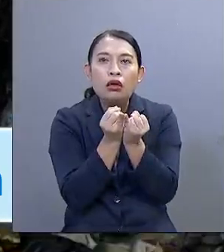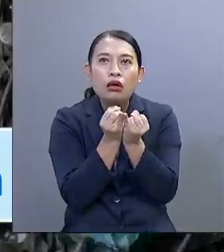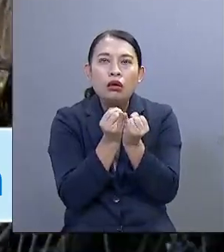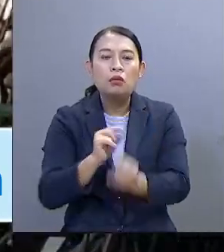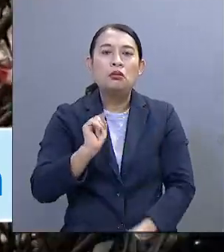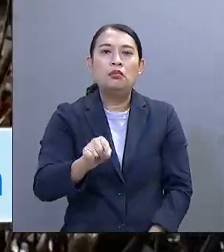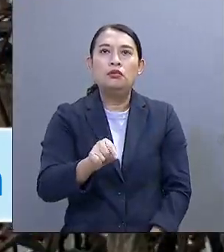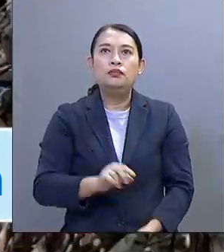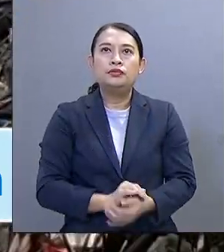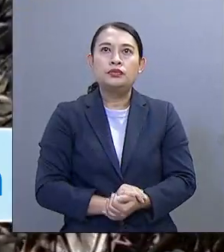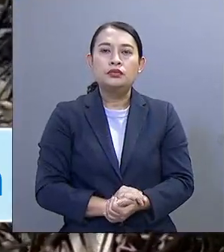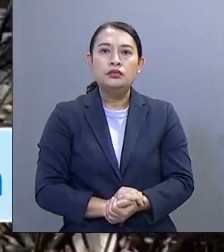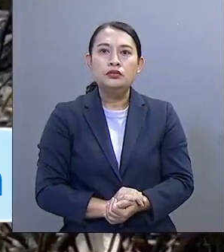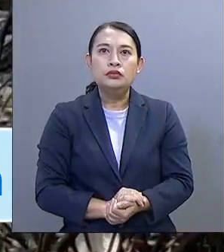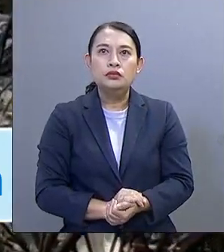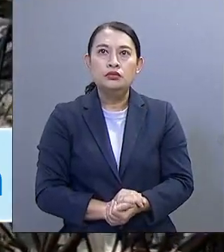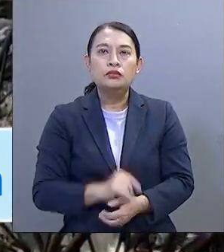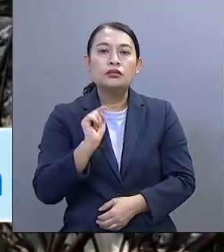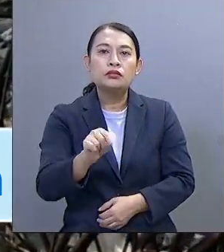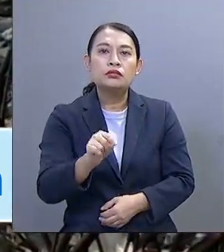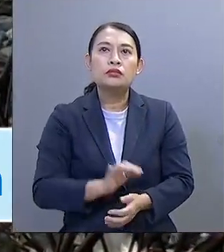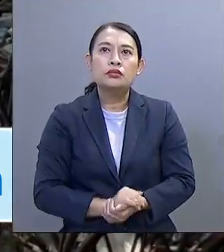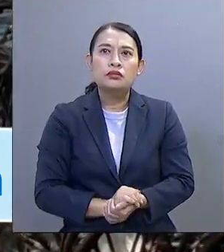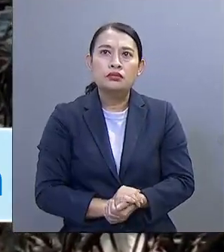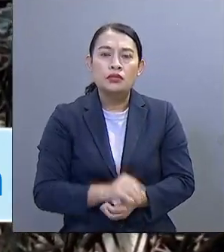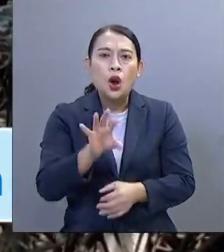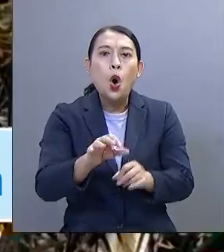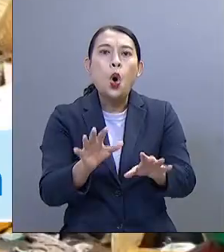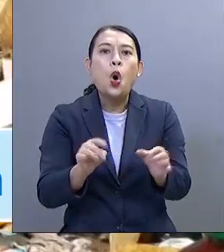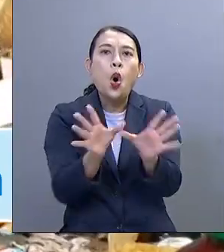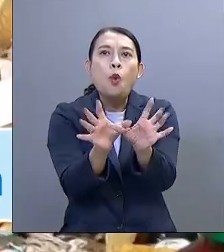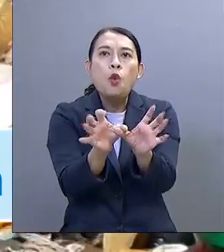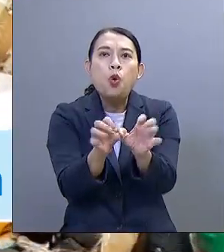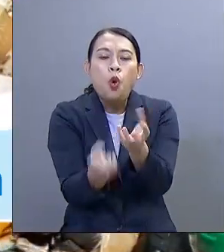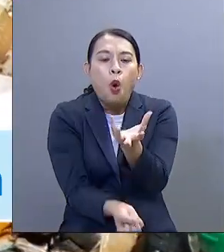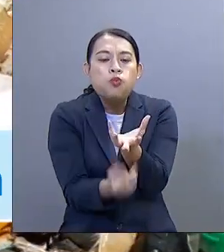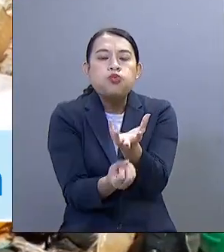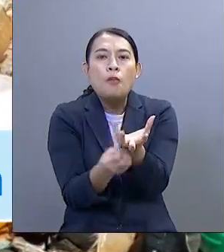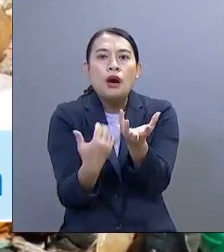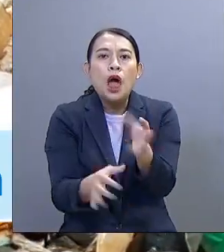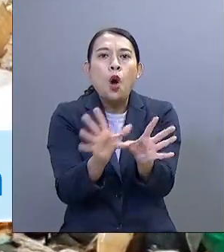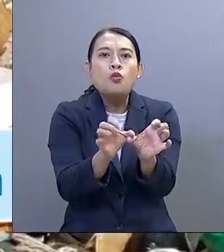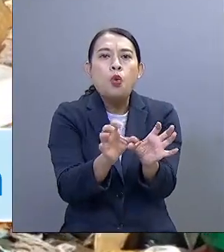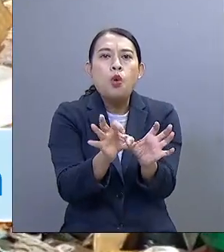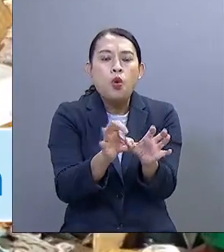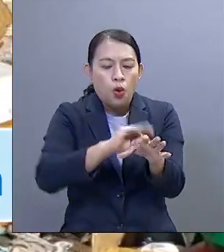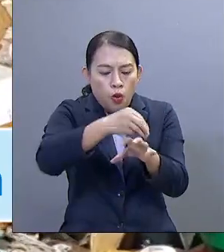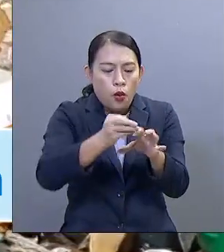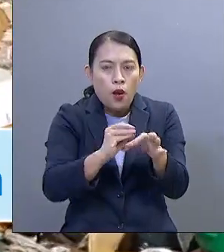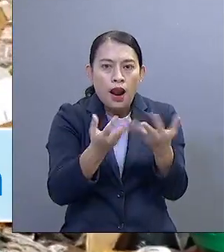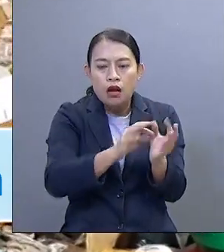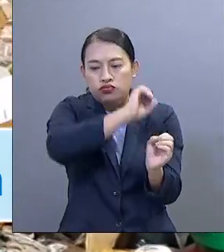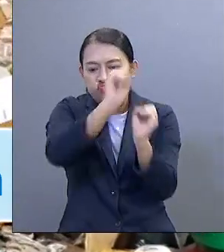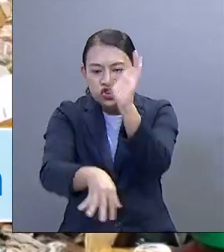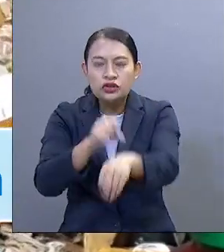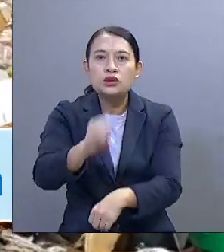ดค้อกเป็จำนวมาก จะทำ